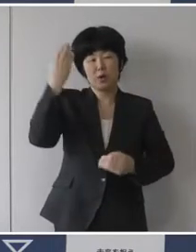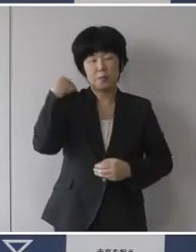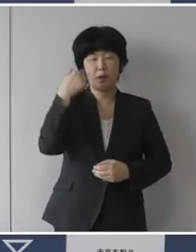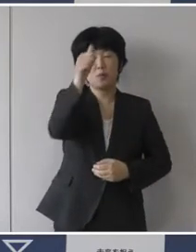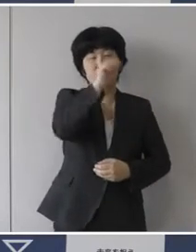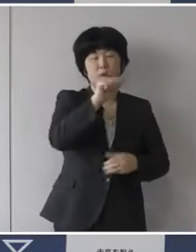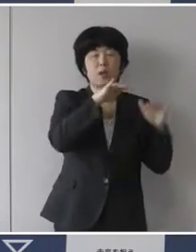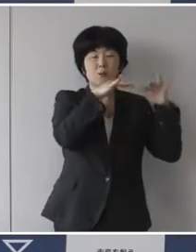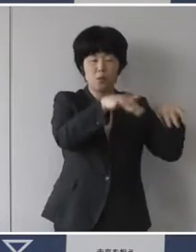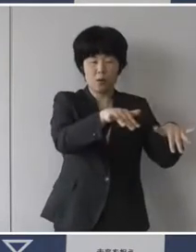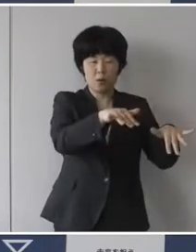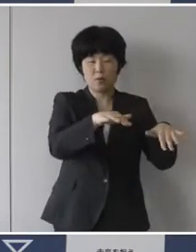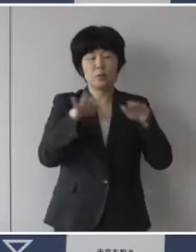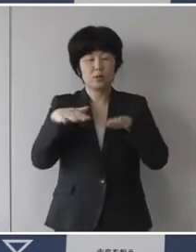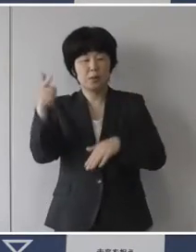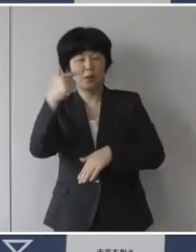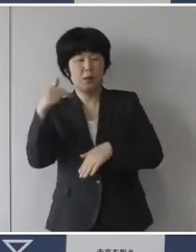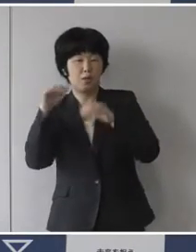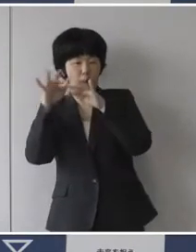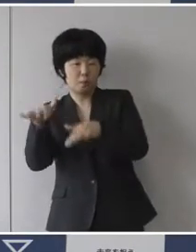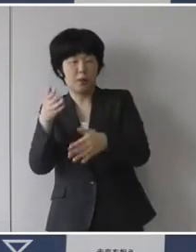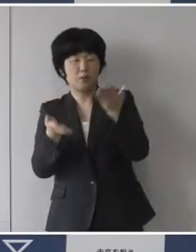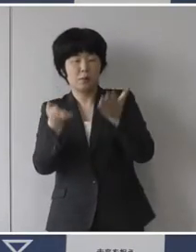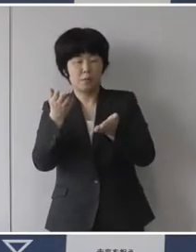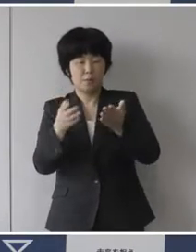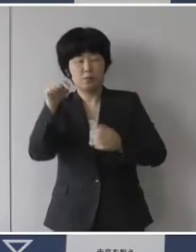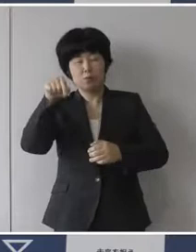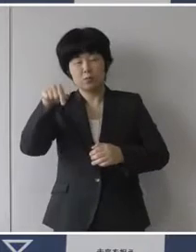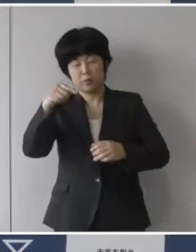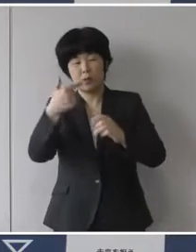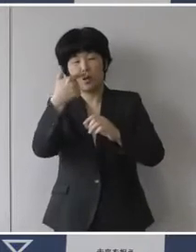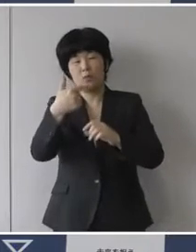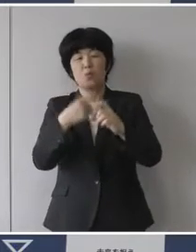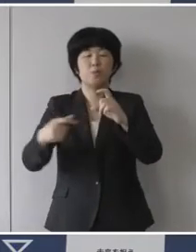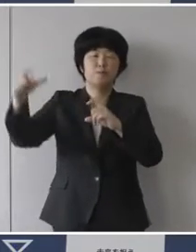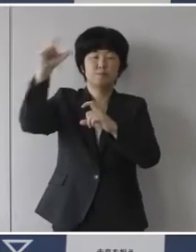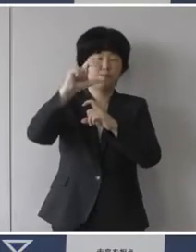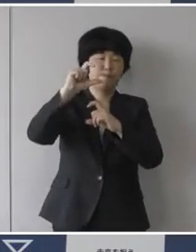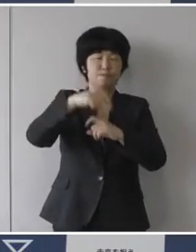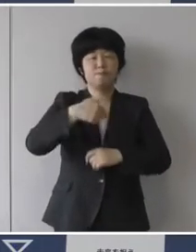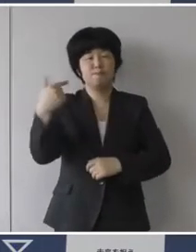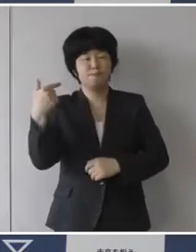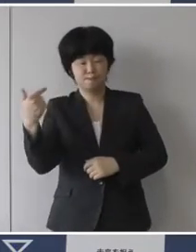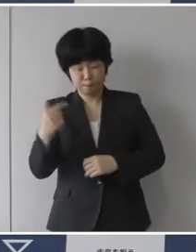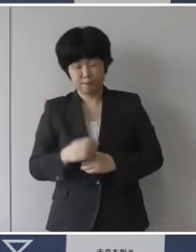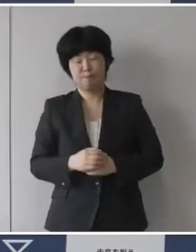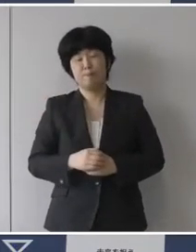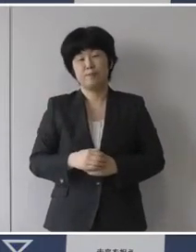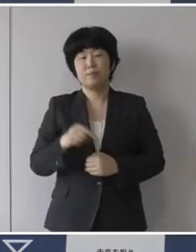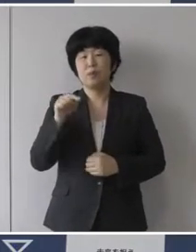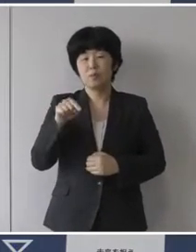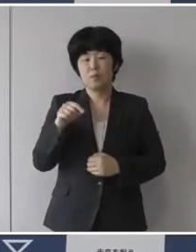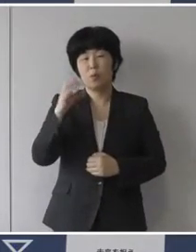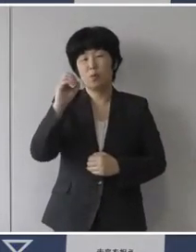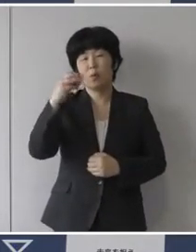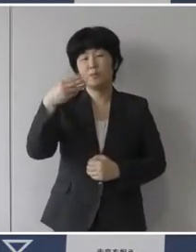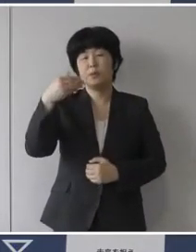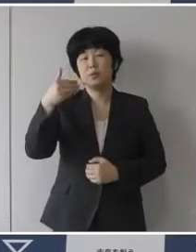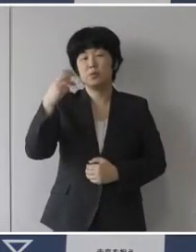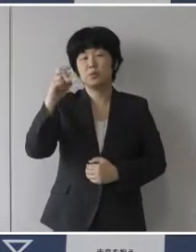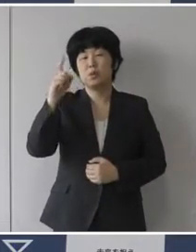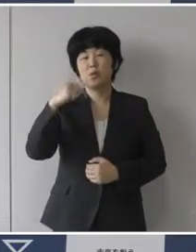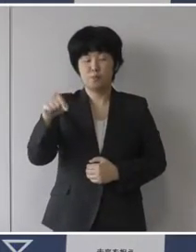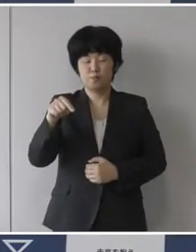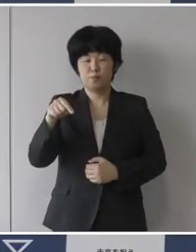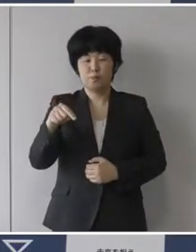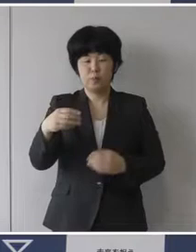倍ということで、かなりの数、やっぱりオミクロン株の感染力の強さがよくわかるわけ